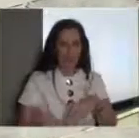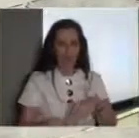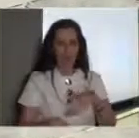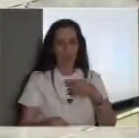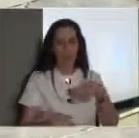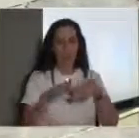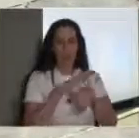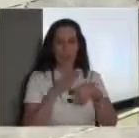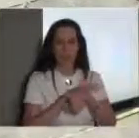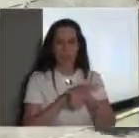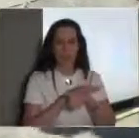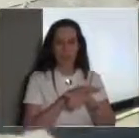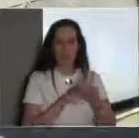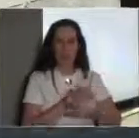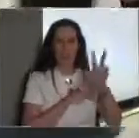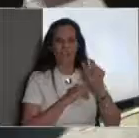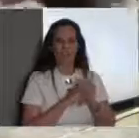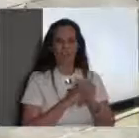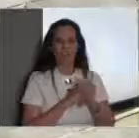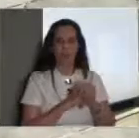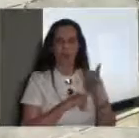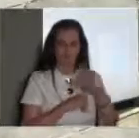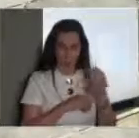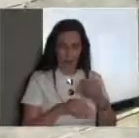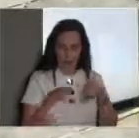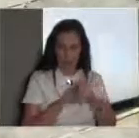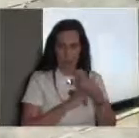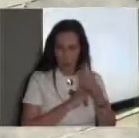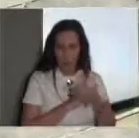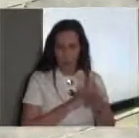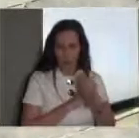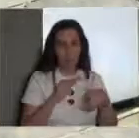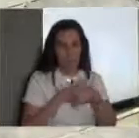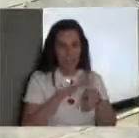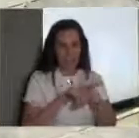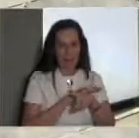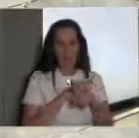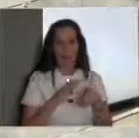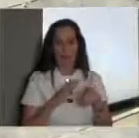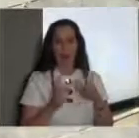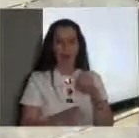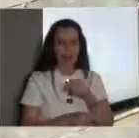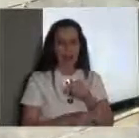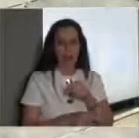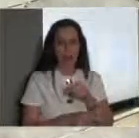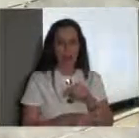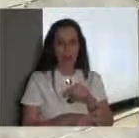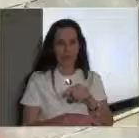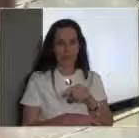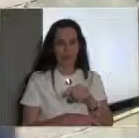הולכים, אתם משתמטים צפונים האלה. עוד דבר, את המסתננים, אני אגיד לכם למה המסתננים, למה האלה, הערב